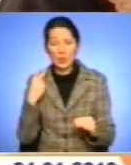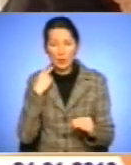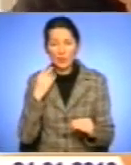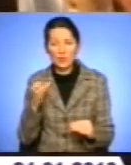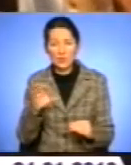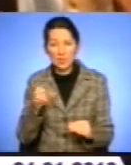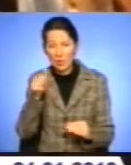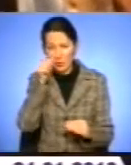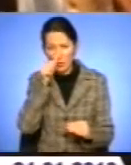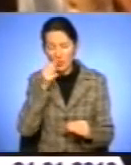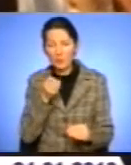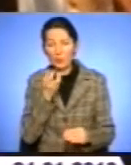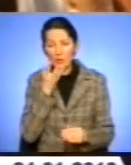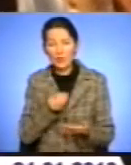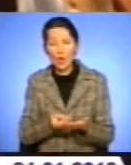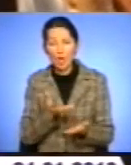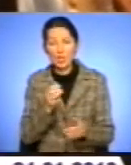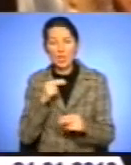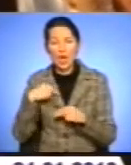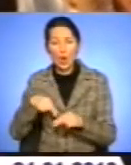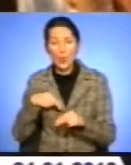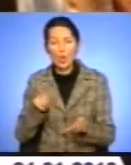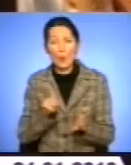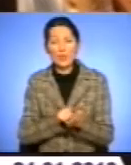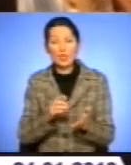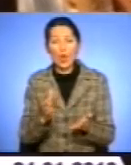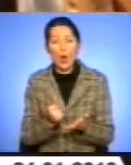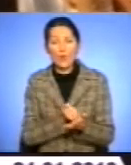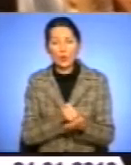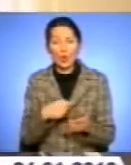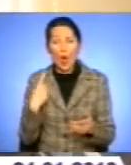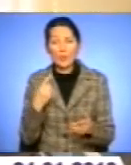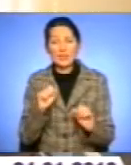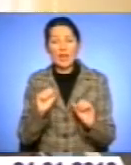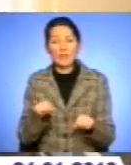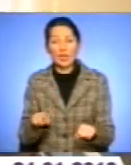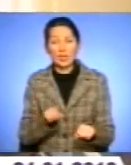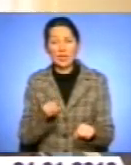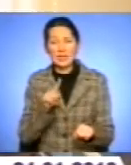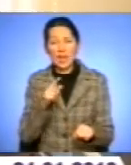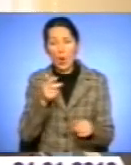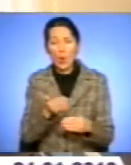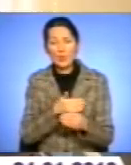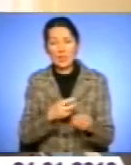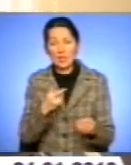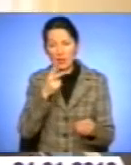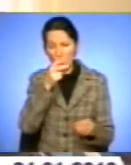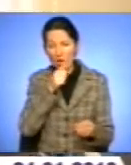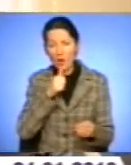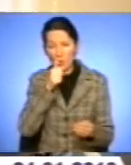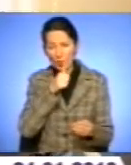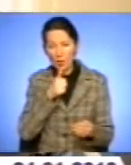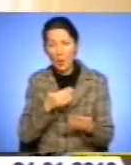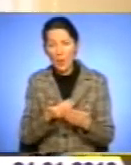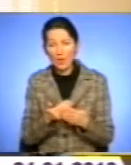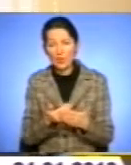і мали борги на 1 січня, це Теребовлянський комбінат хлібопродуктів, це є Буданівський цегельний завод, які на